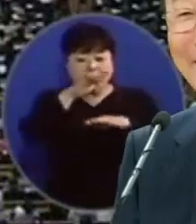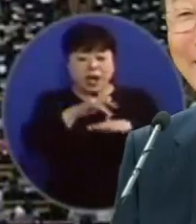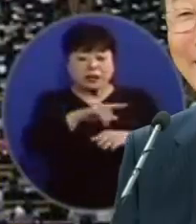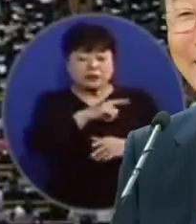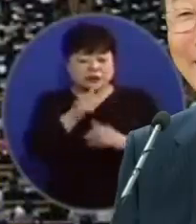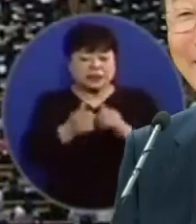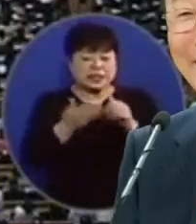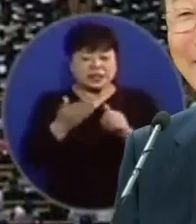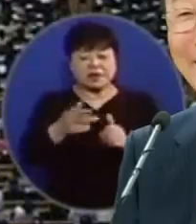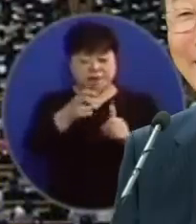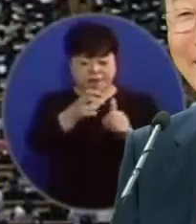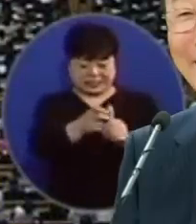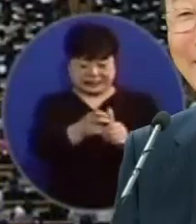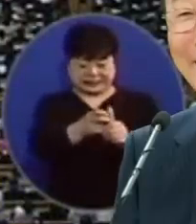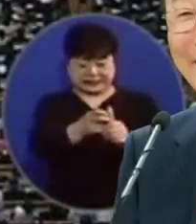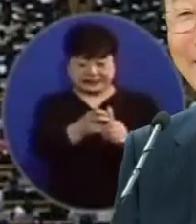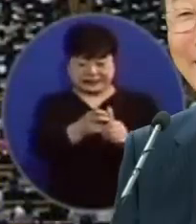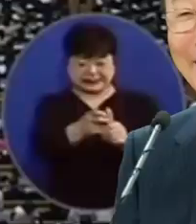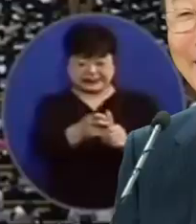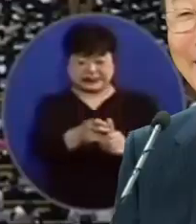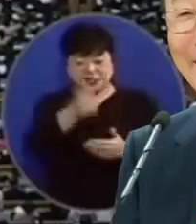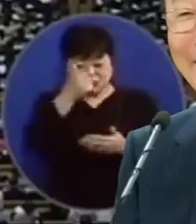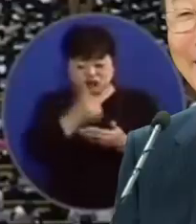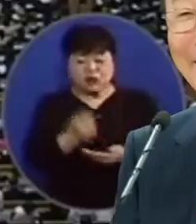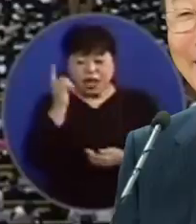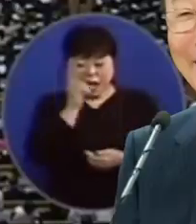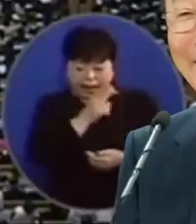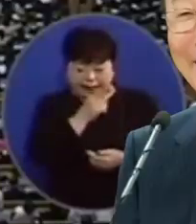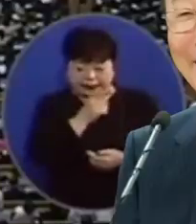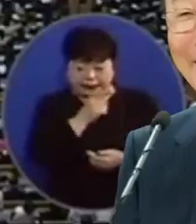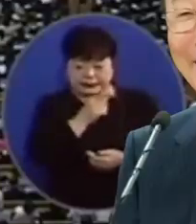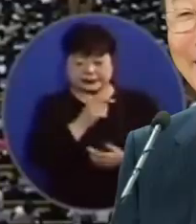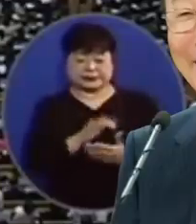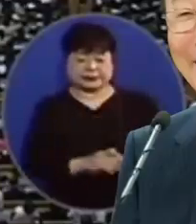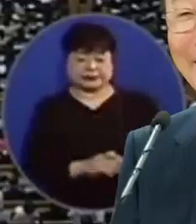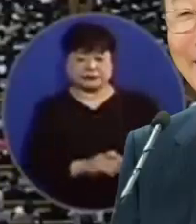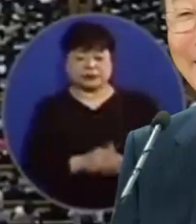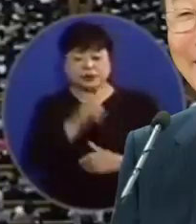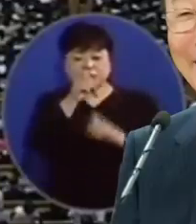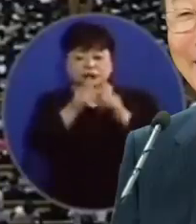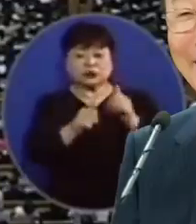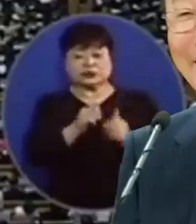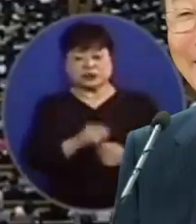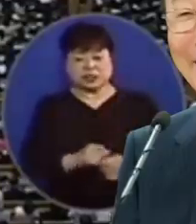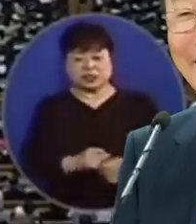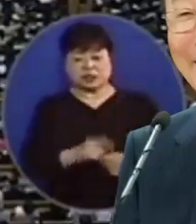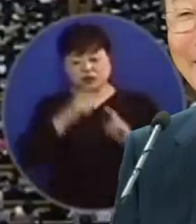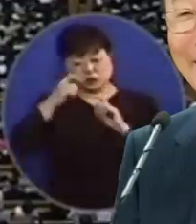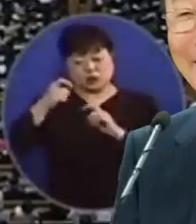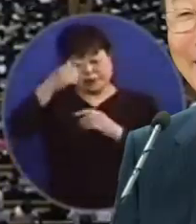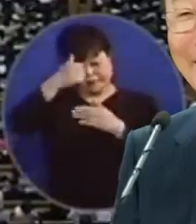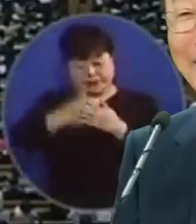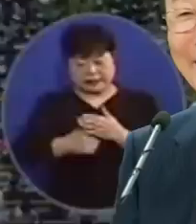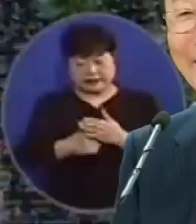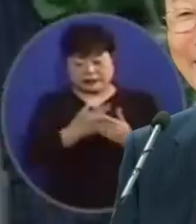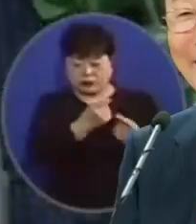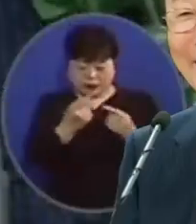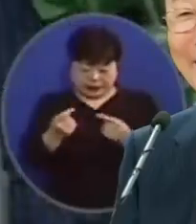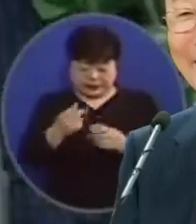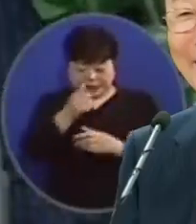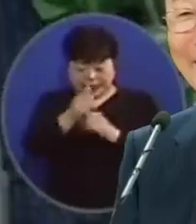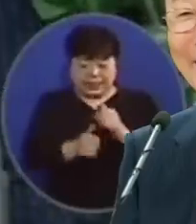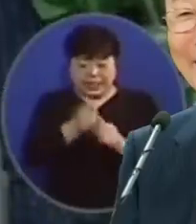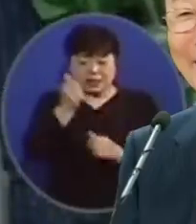먼저 하나님을 반역한 죄악의 존재로서 우리 조상을 유혹해서 자기와 똑같은